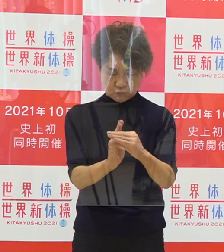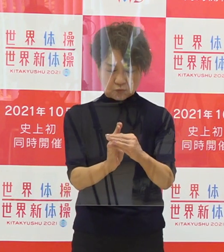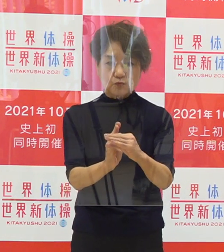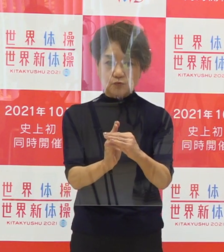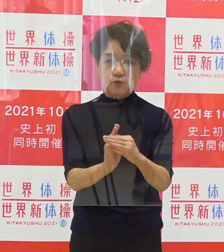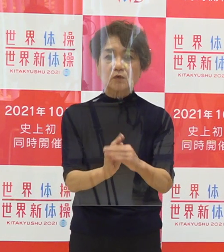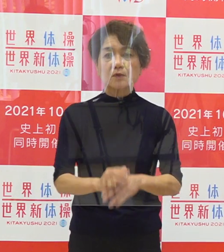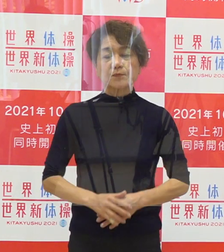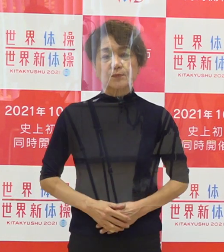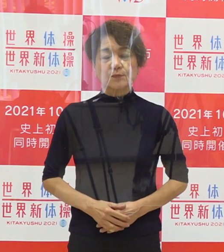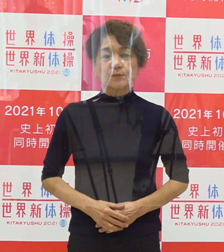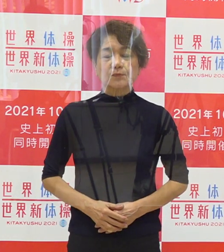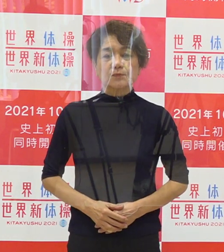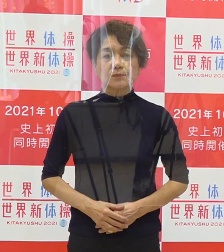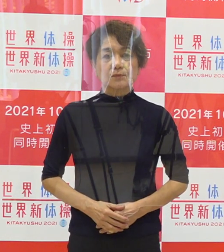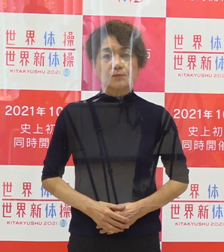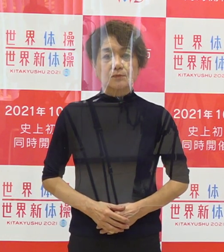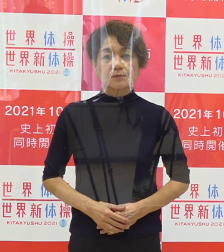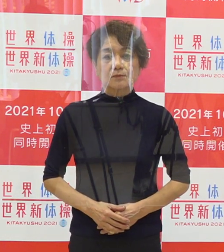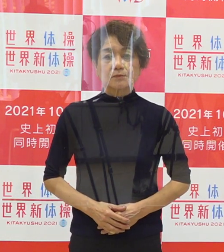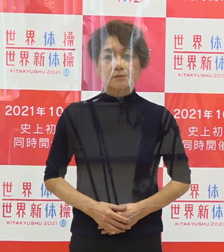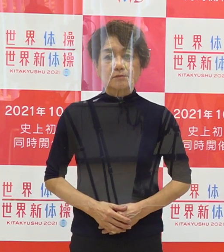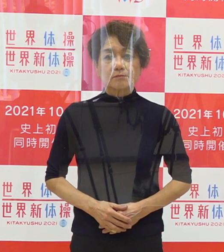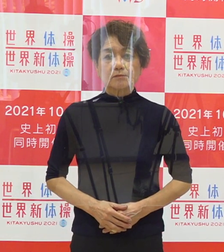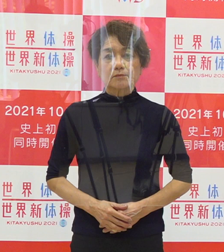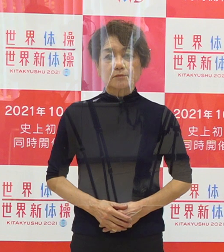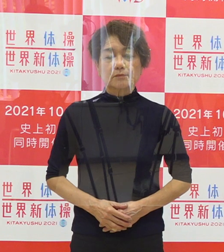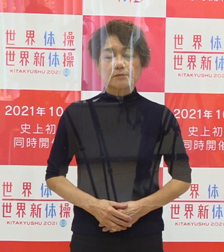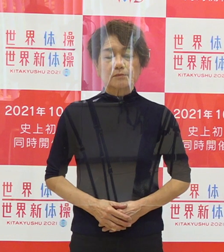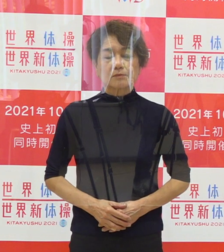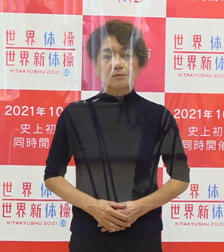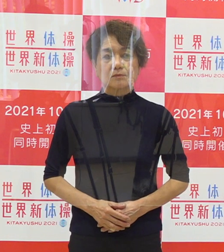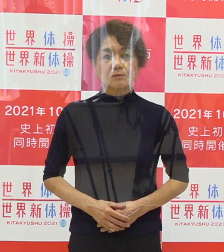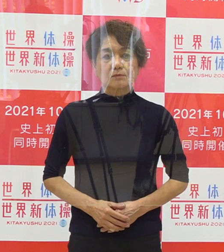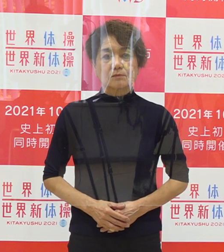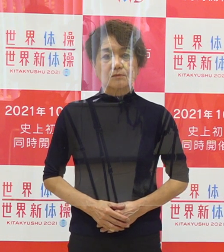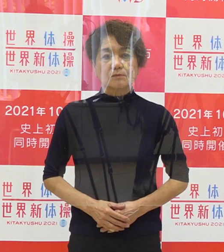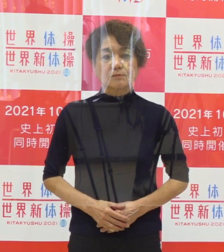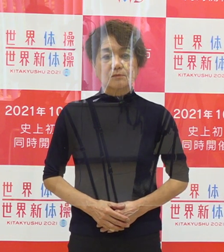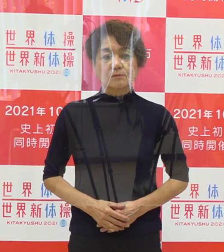緯 にあります。今後とも